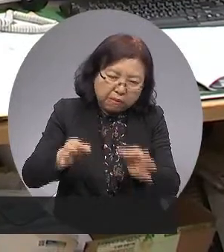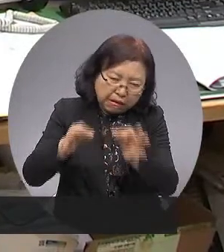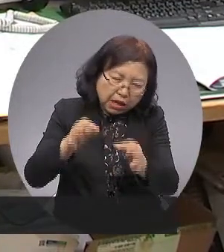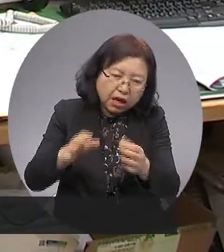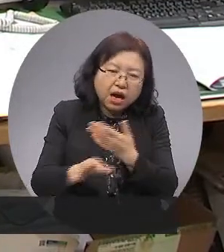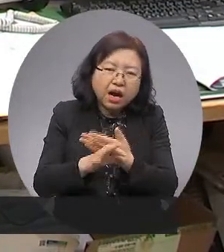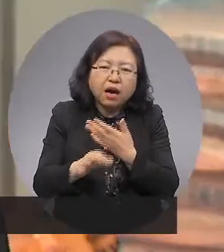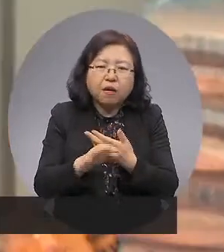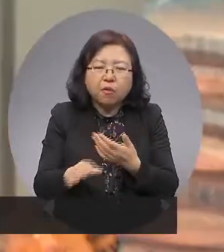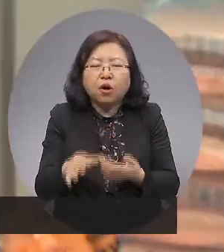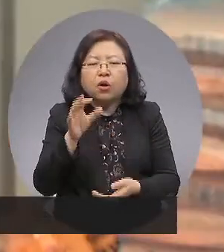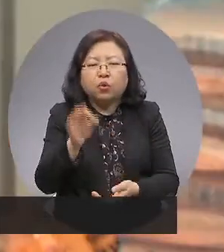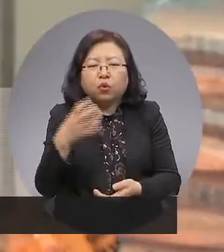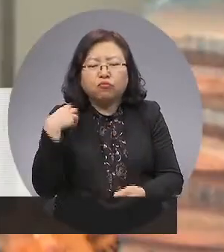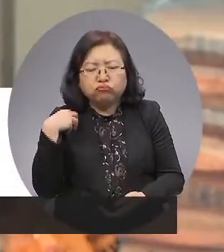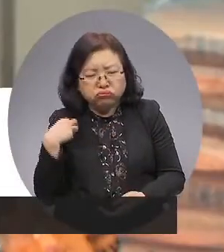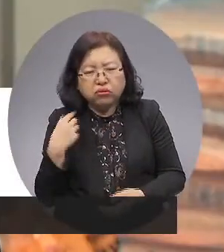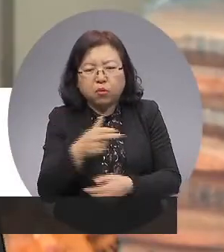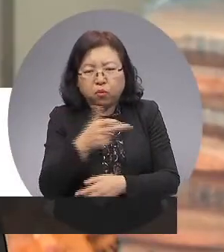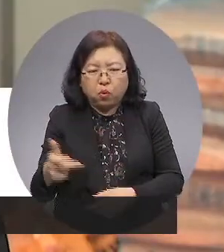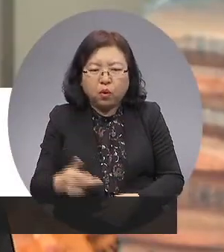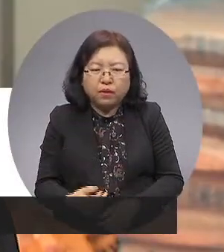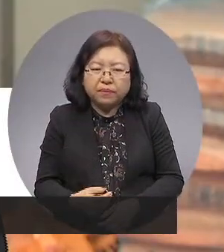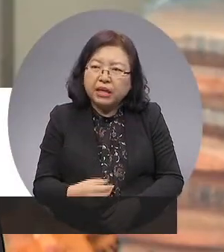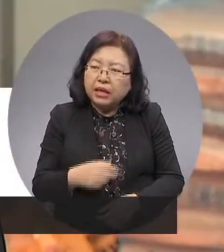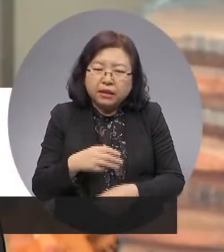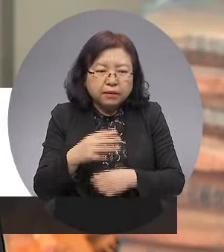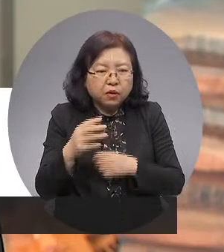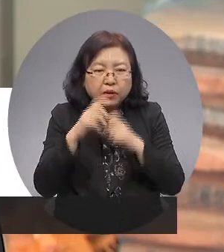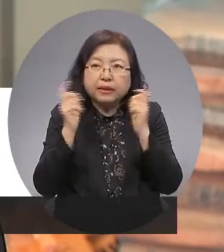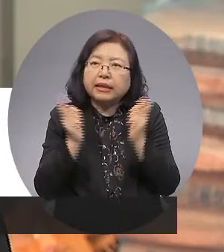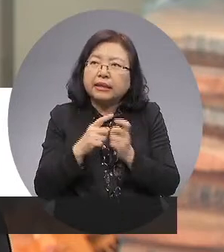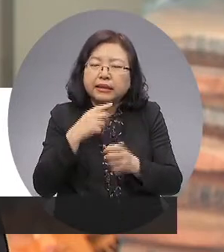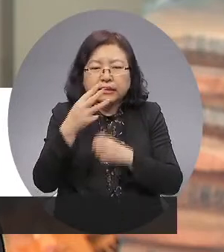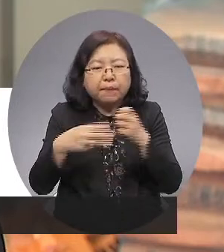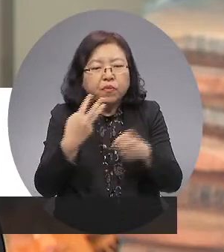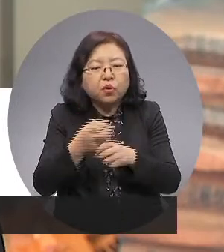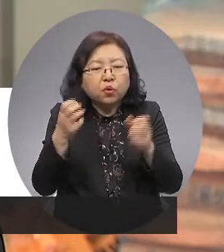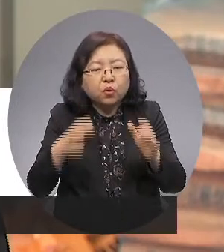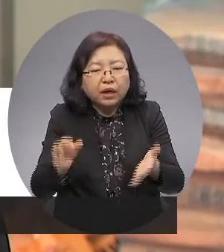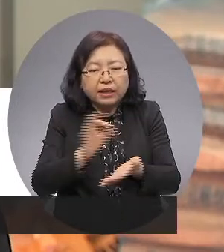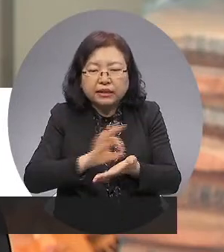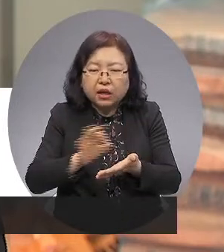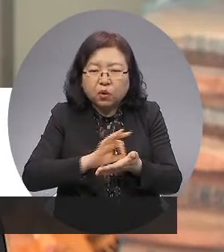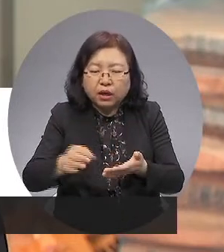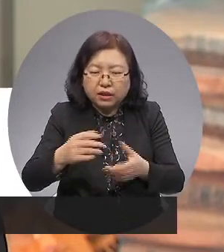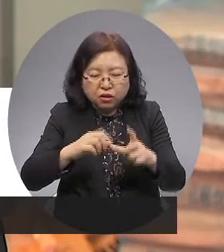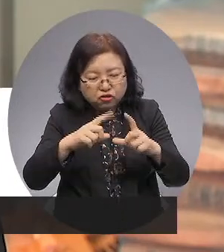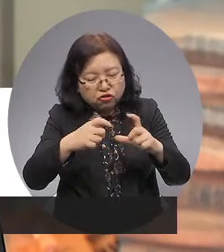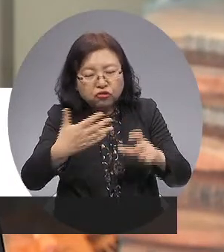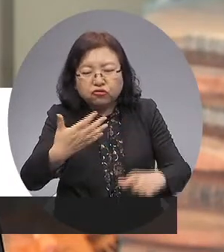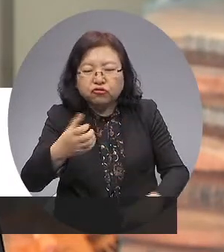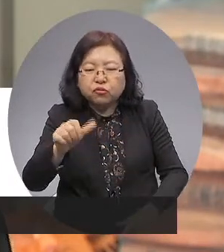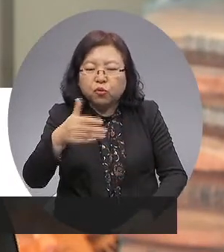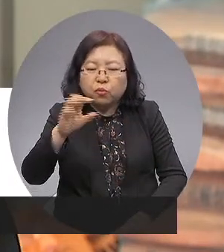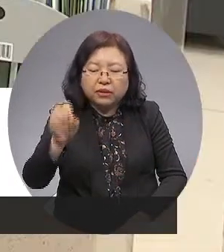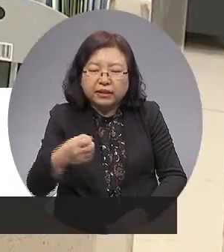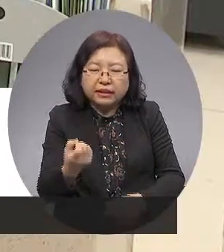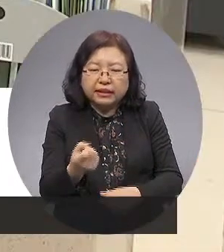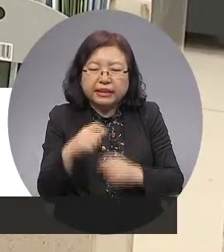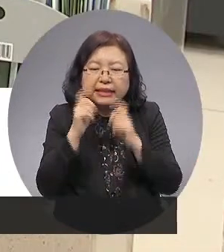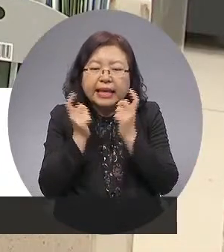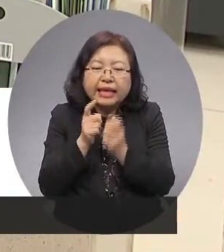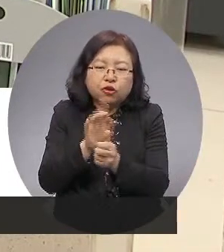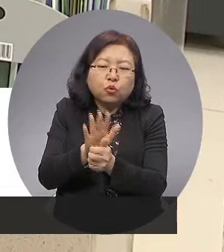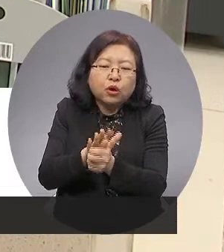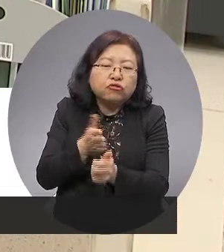않습니다. 개인 지난 3년 동안 쓰신 양의 이제 95% 정도가 이제 개인 보조로 나왔거든요.